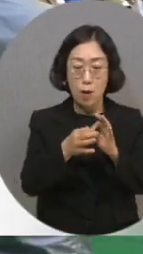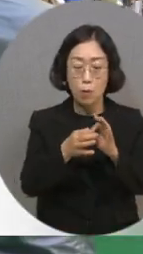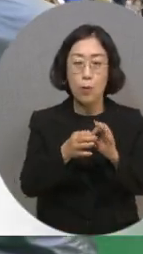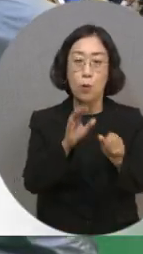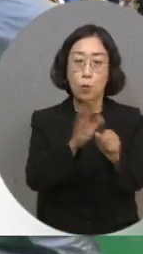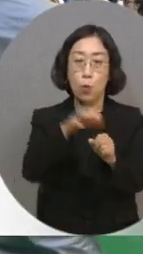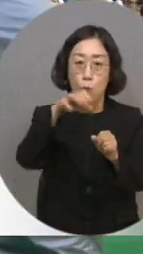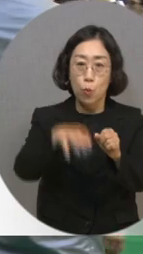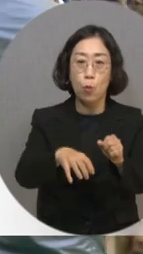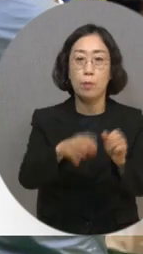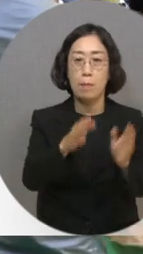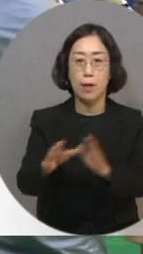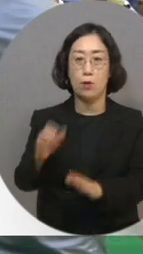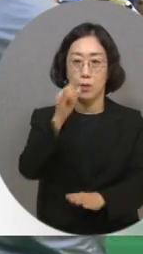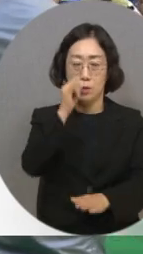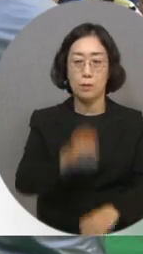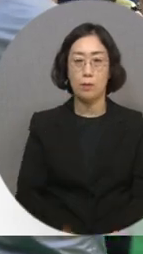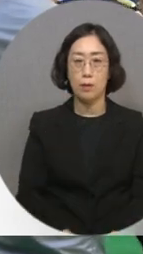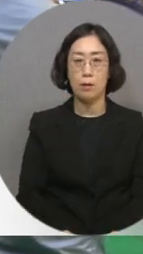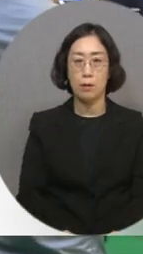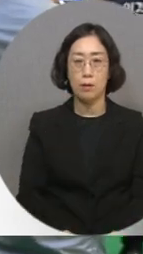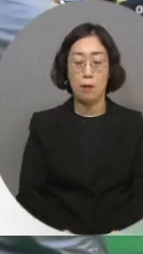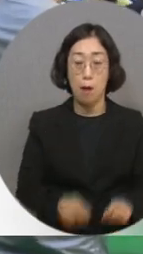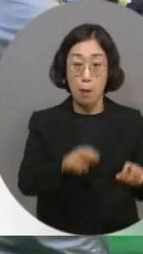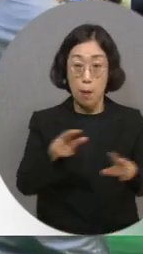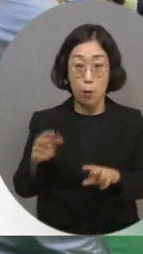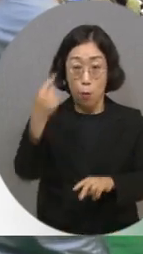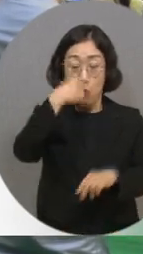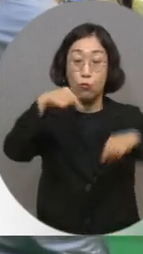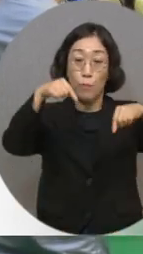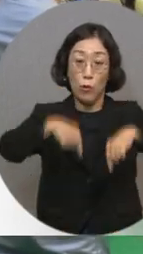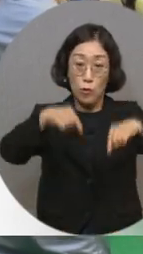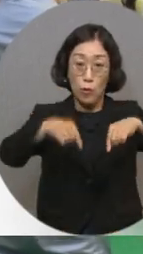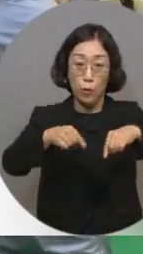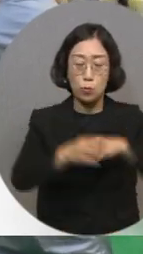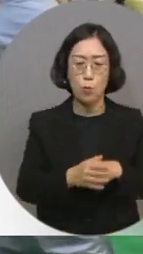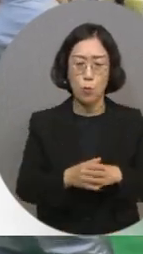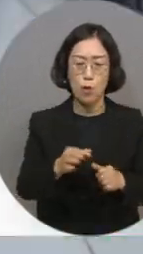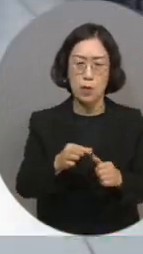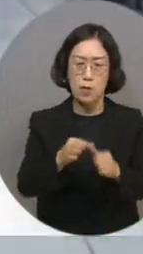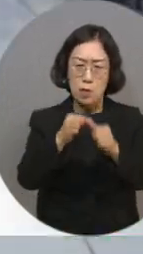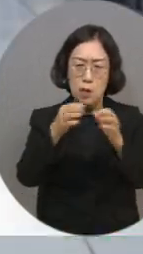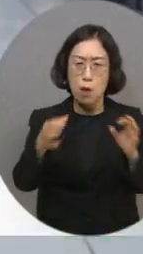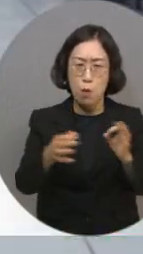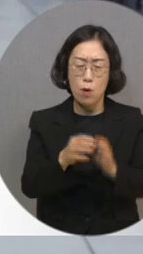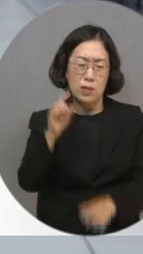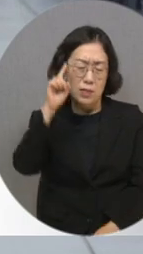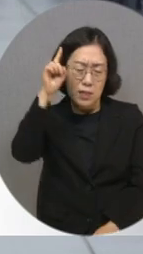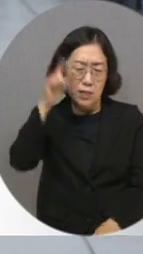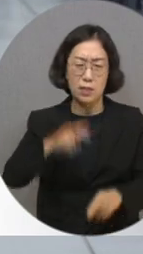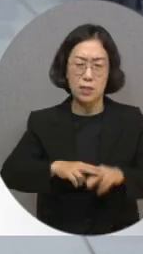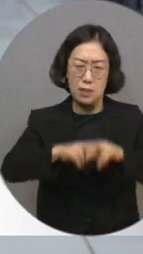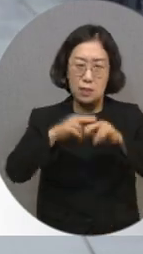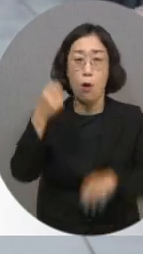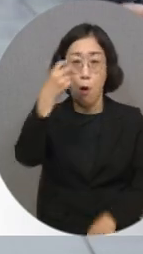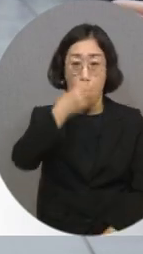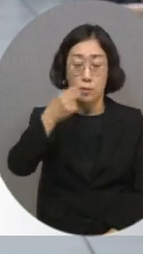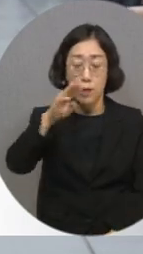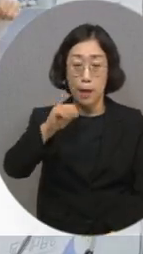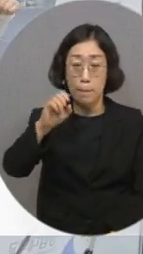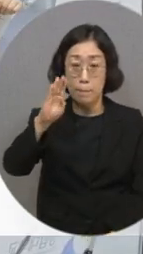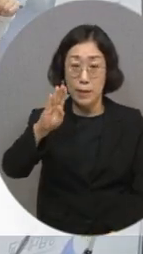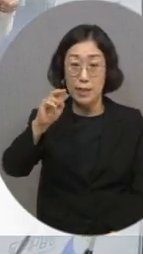있기도 했습니다. 현장 면접 부스 외에도 구직 스트레스 검사, MBTI를 활용한 진로